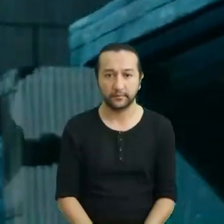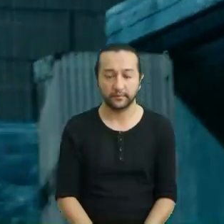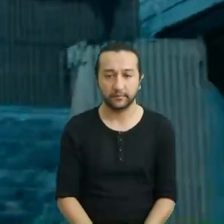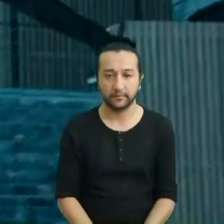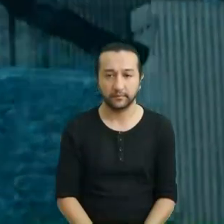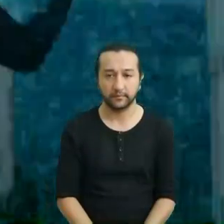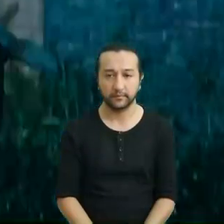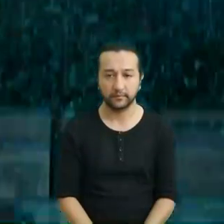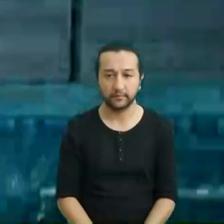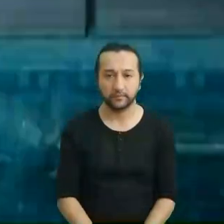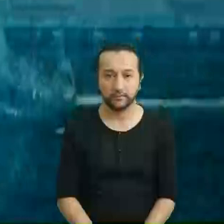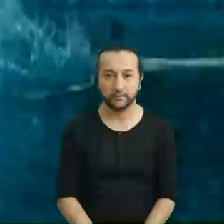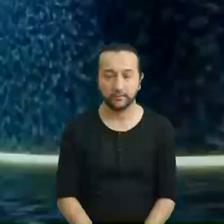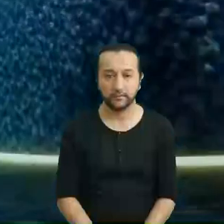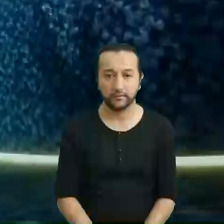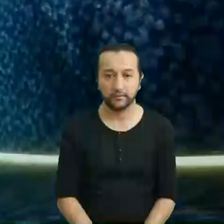İvan'ın havuzu atladığı an.